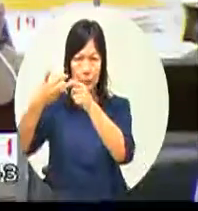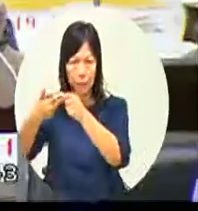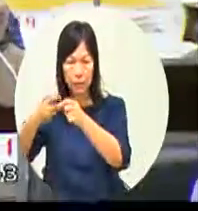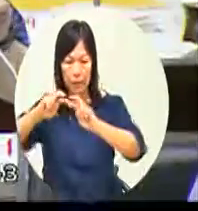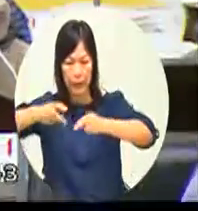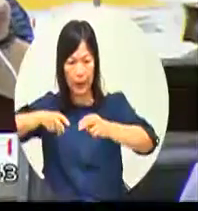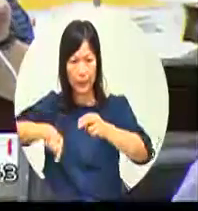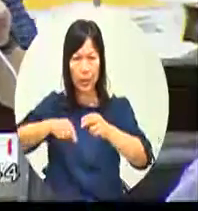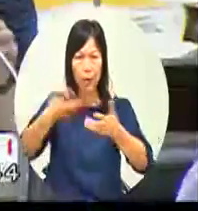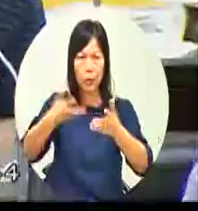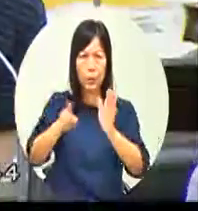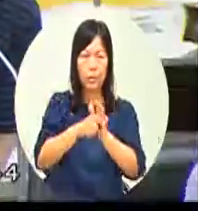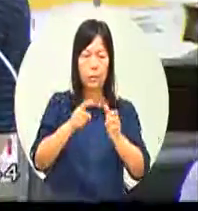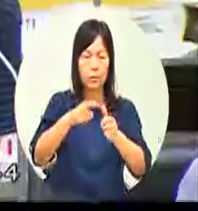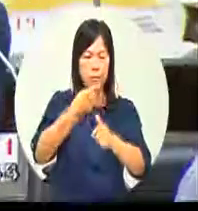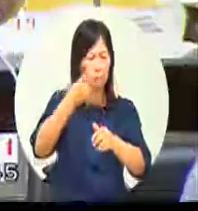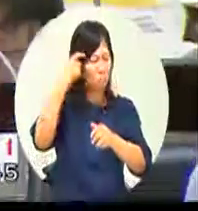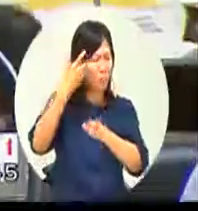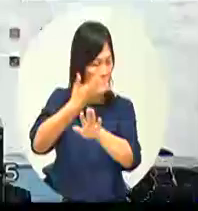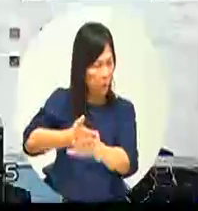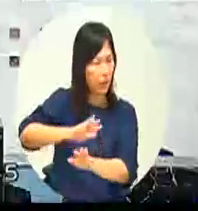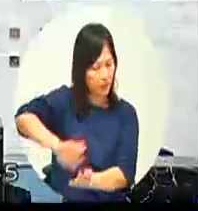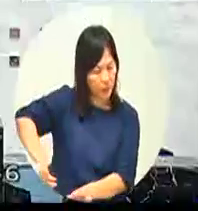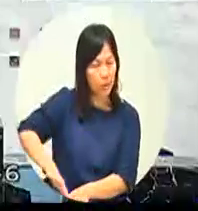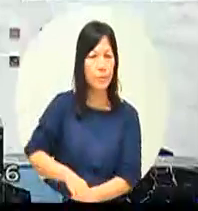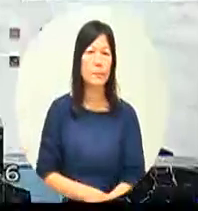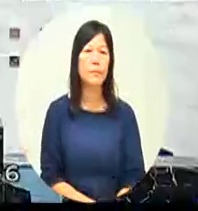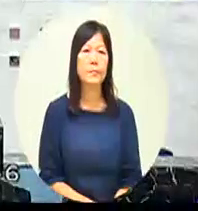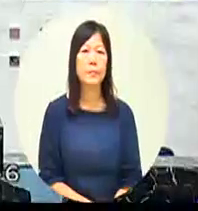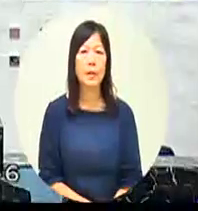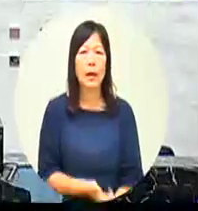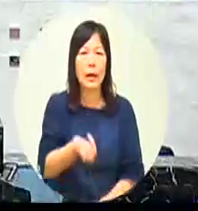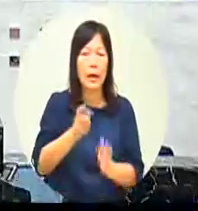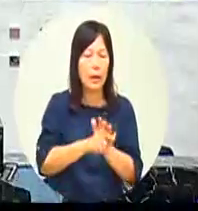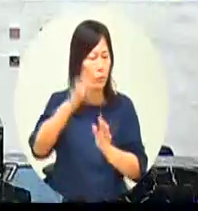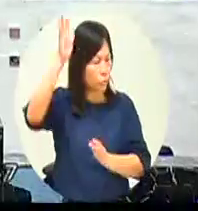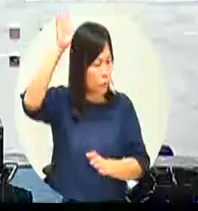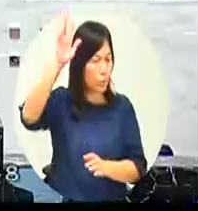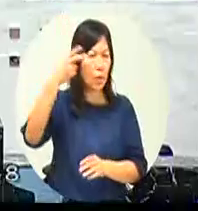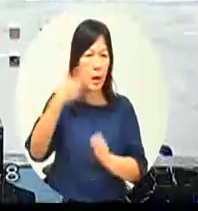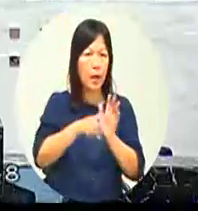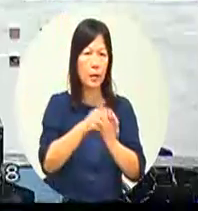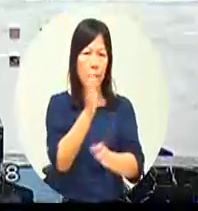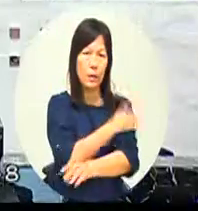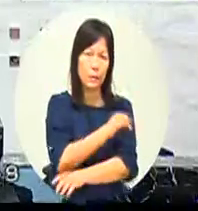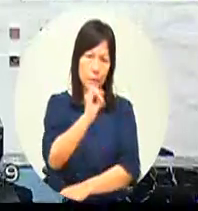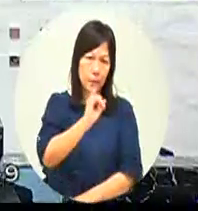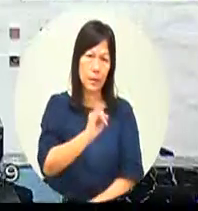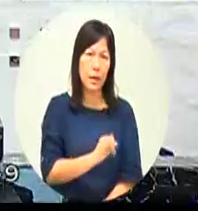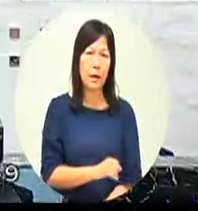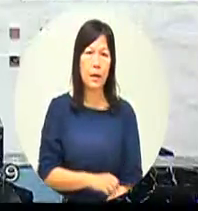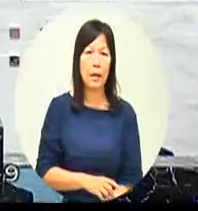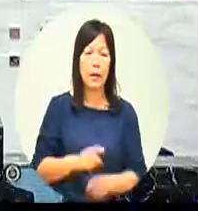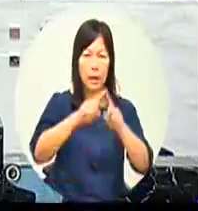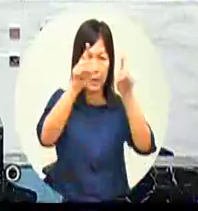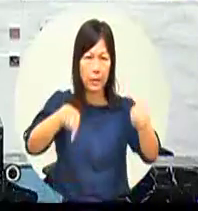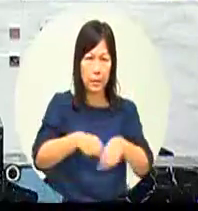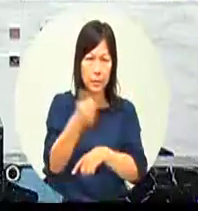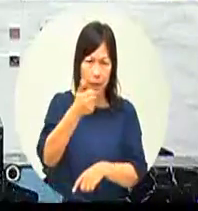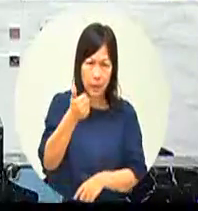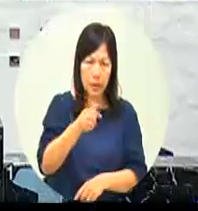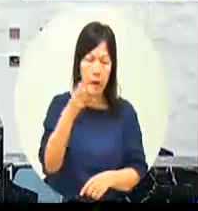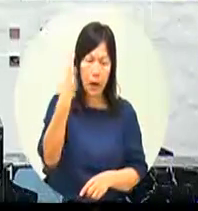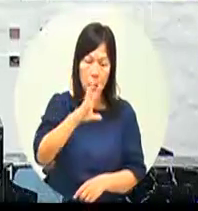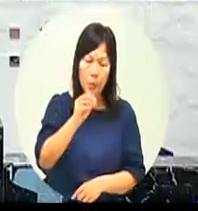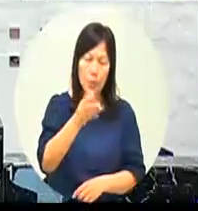案子，我主张先搁置。 刚刚举手的还有陈丽娜议员、张丰腾议员，还有没有人